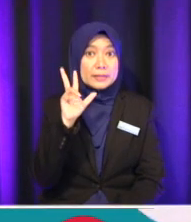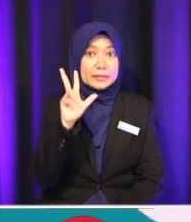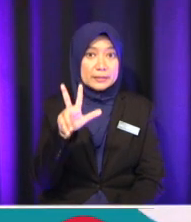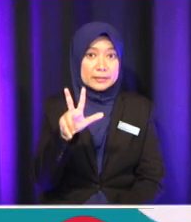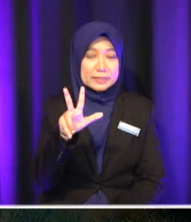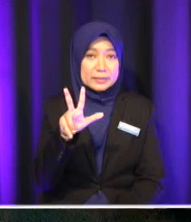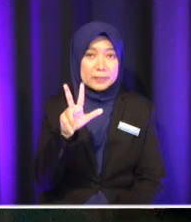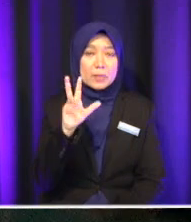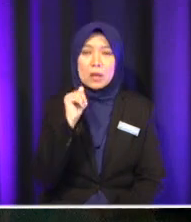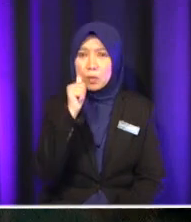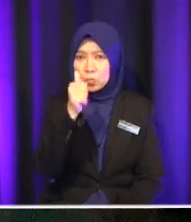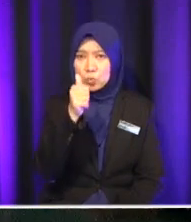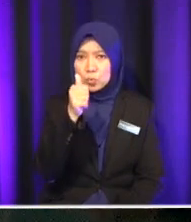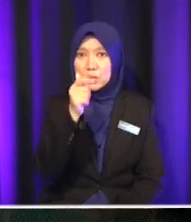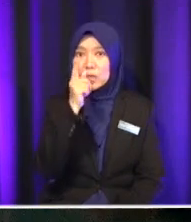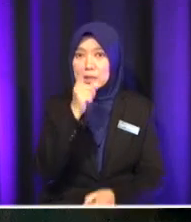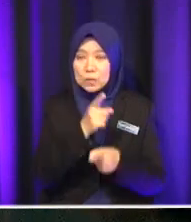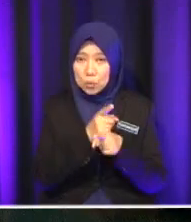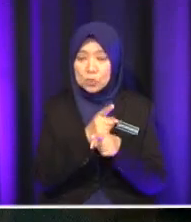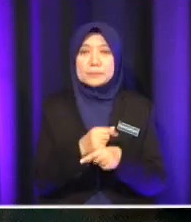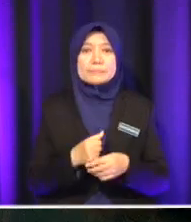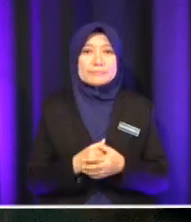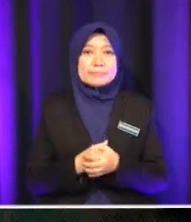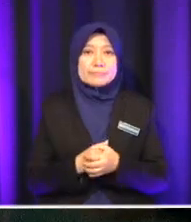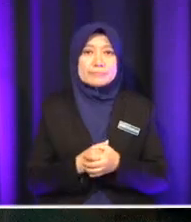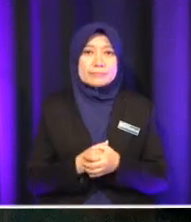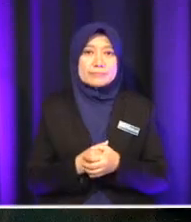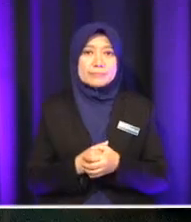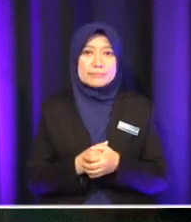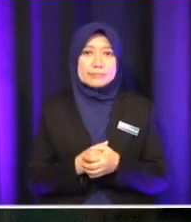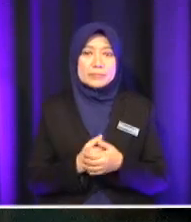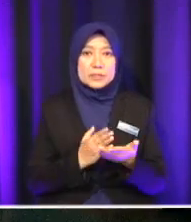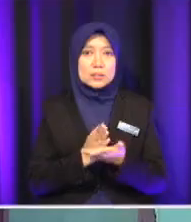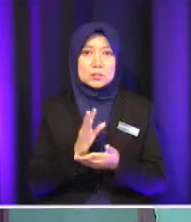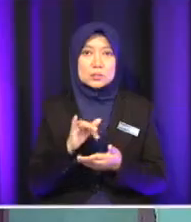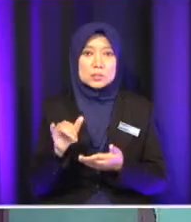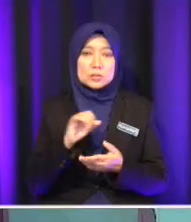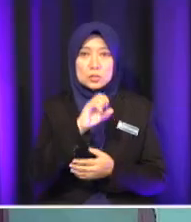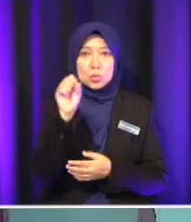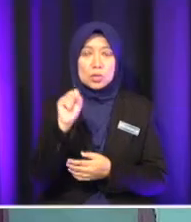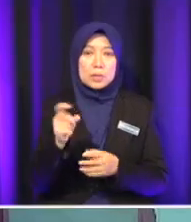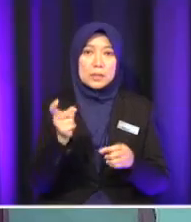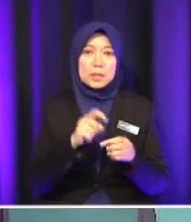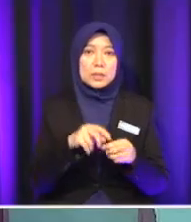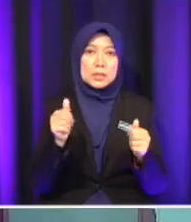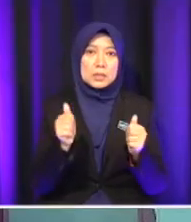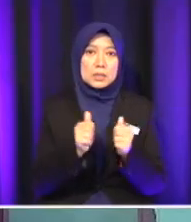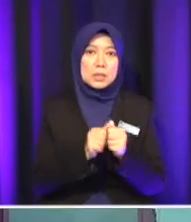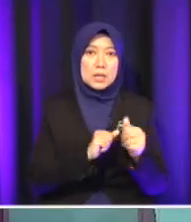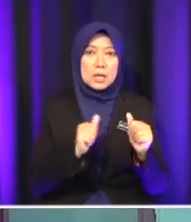oke bagus oke seterusnya ialah soalan berkaitan dengan